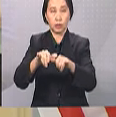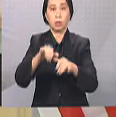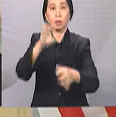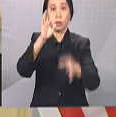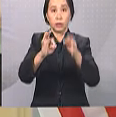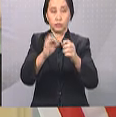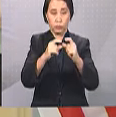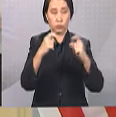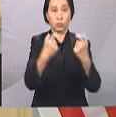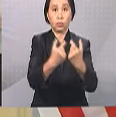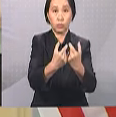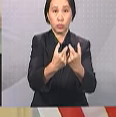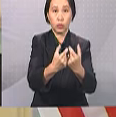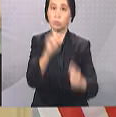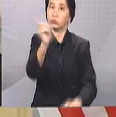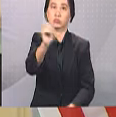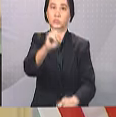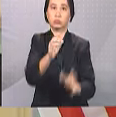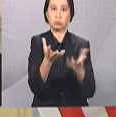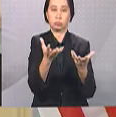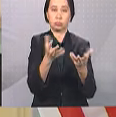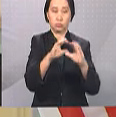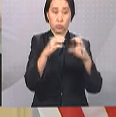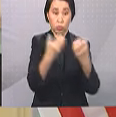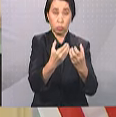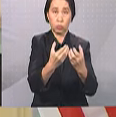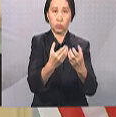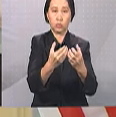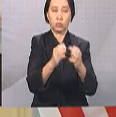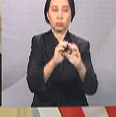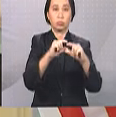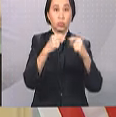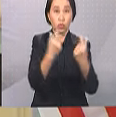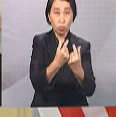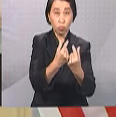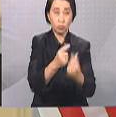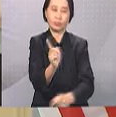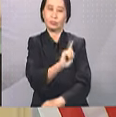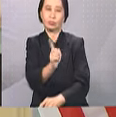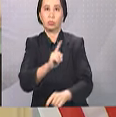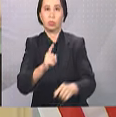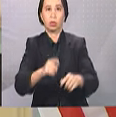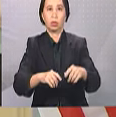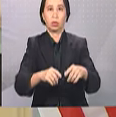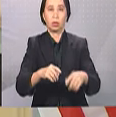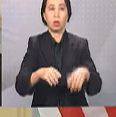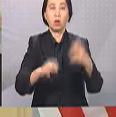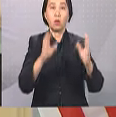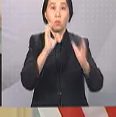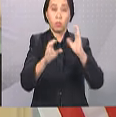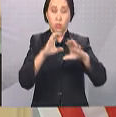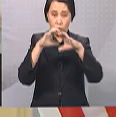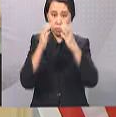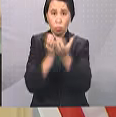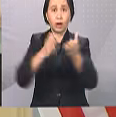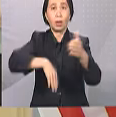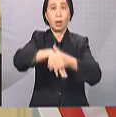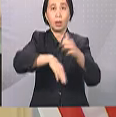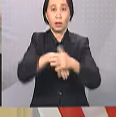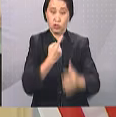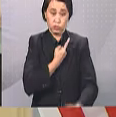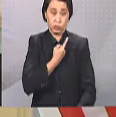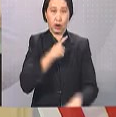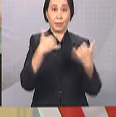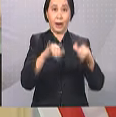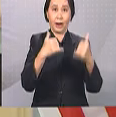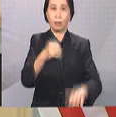perkumpulan tidak dibenarkan. Bola tidak boleh bermain seorang-seorang. Mesti ada tim. Ya,